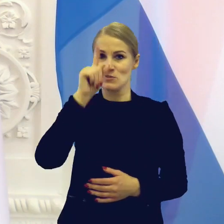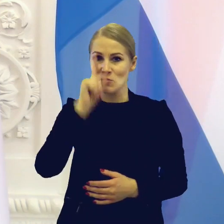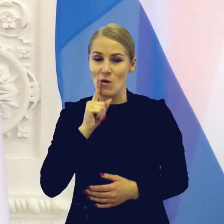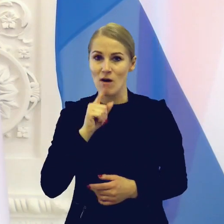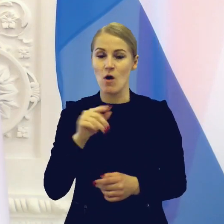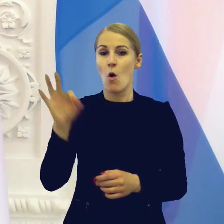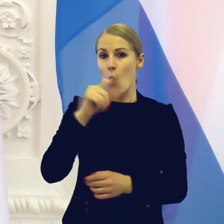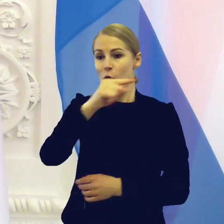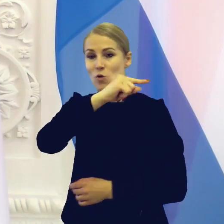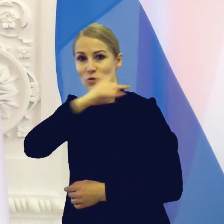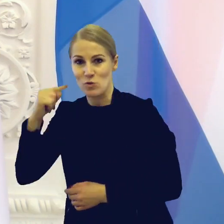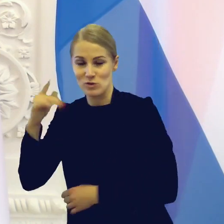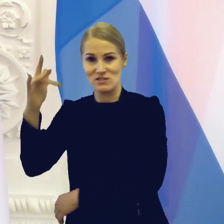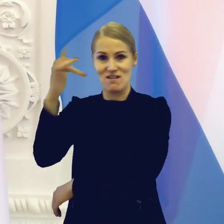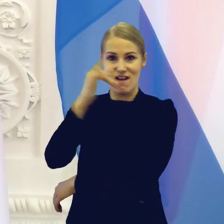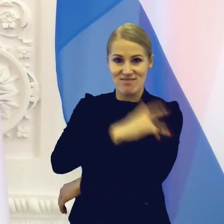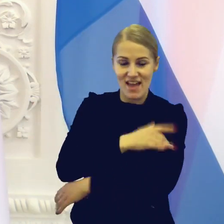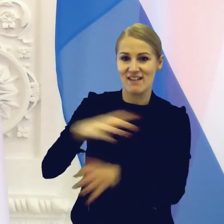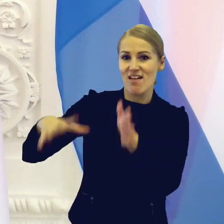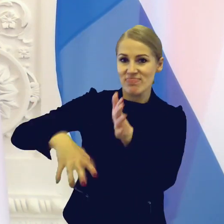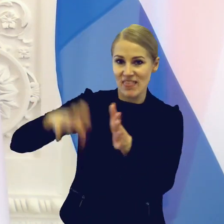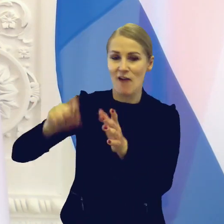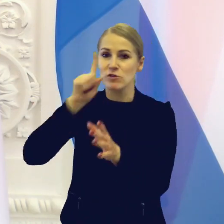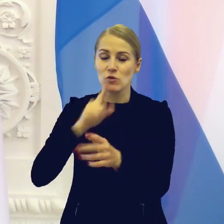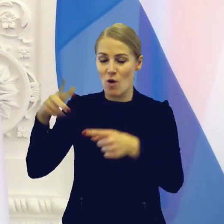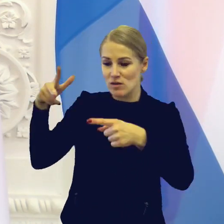tapti nepriklausomi nuo Rusijos naftos ir dujų.